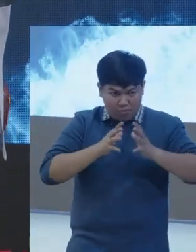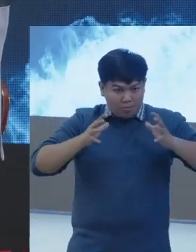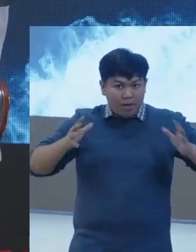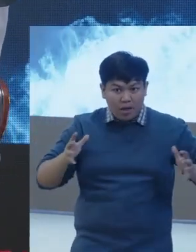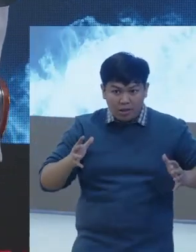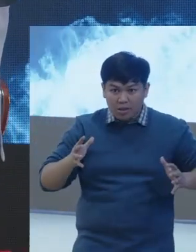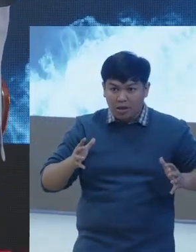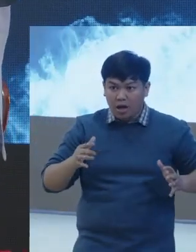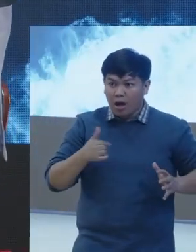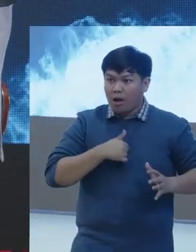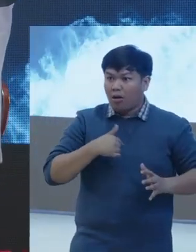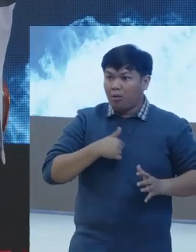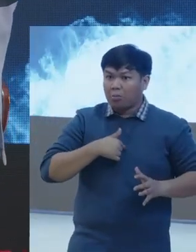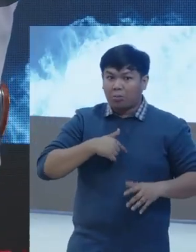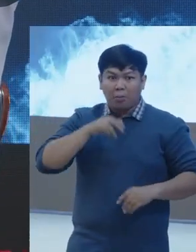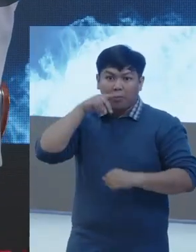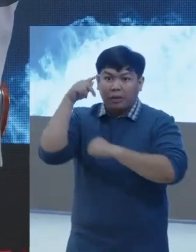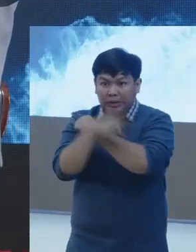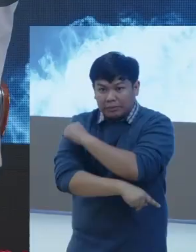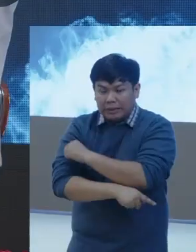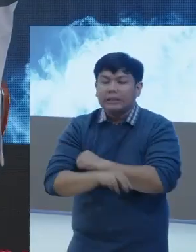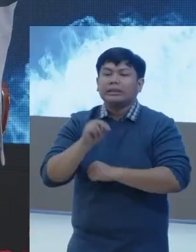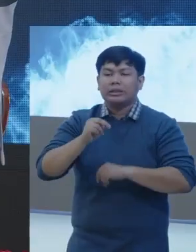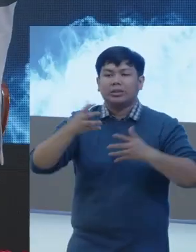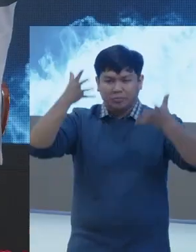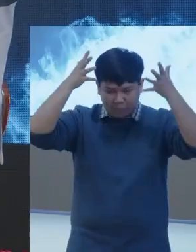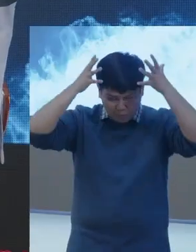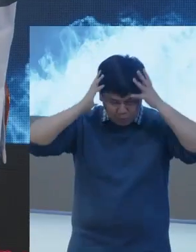2 Samuel chapter 3 verse 31.